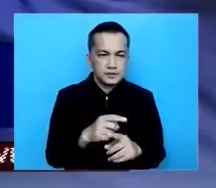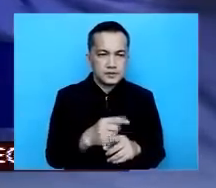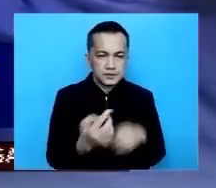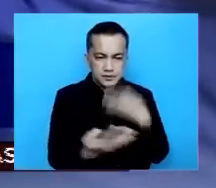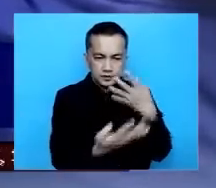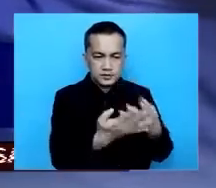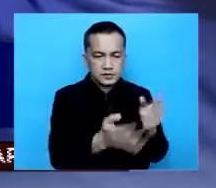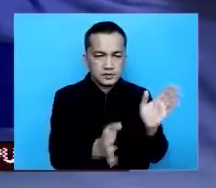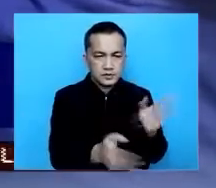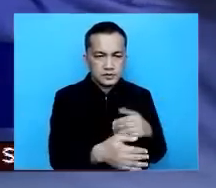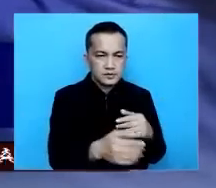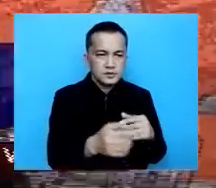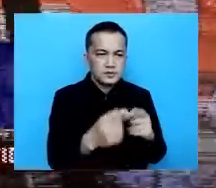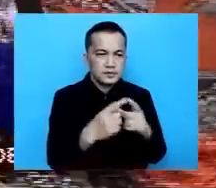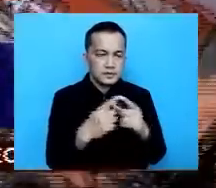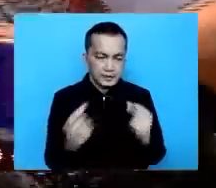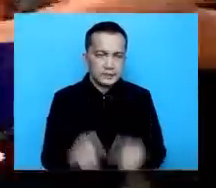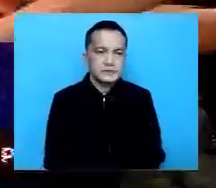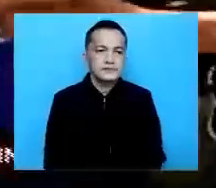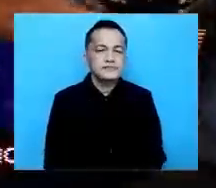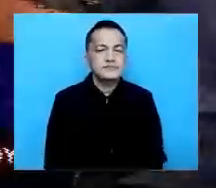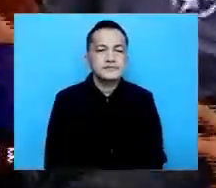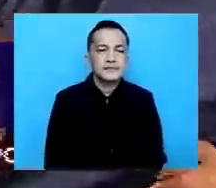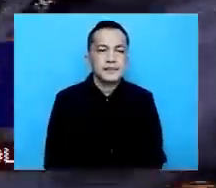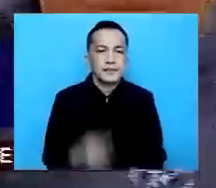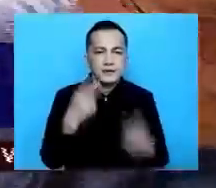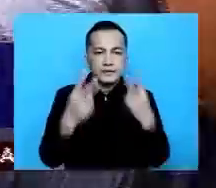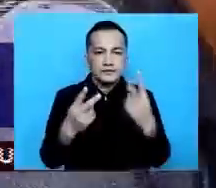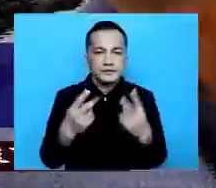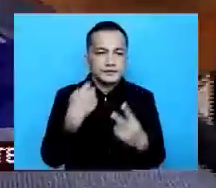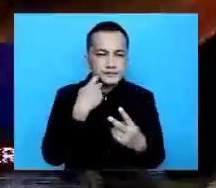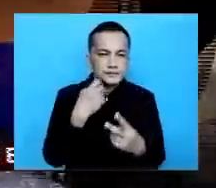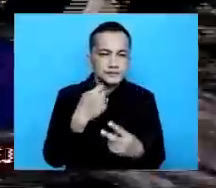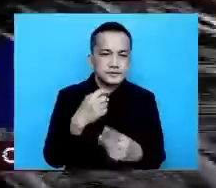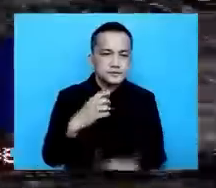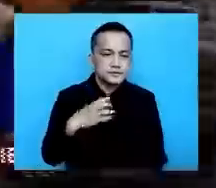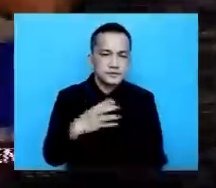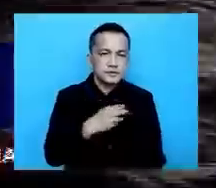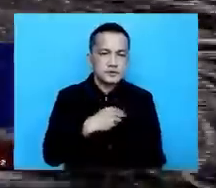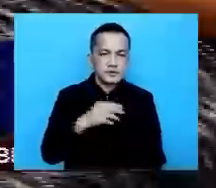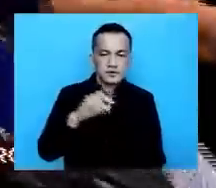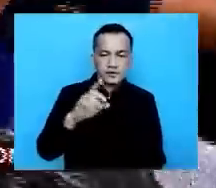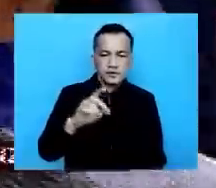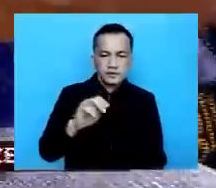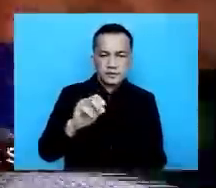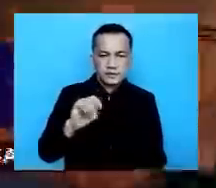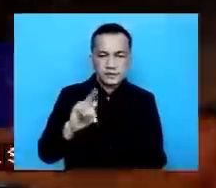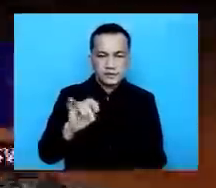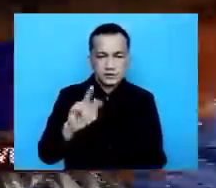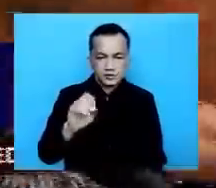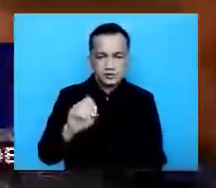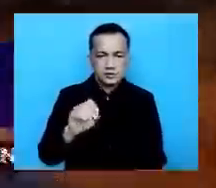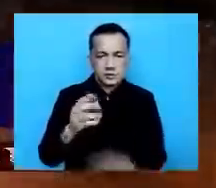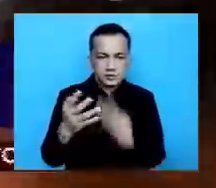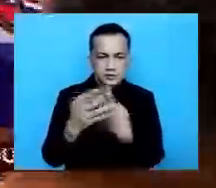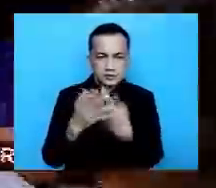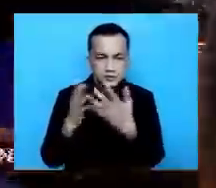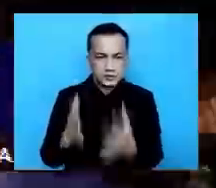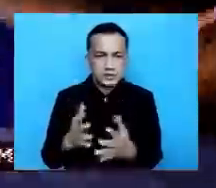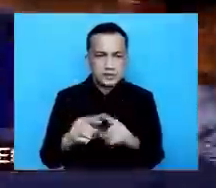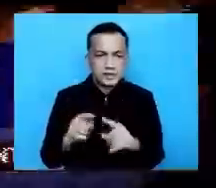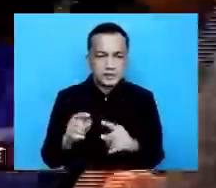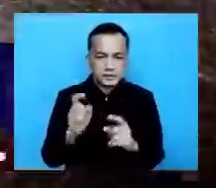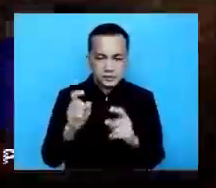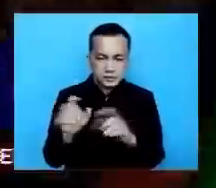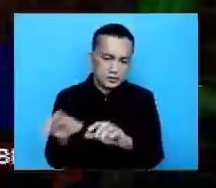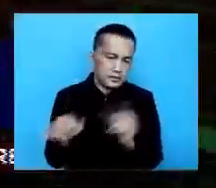ng Japanese nationals. Bumisita rin kanina si Commissioner Norman Tangsinko sa detention center. Pero agad din siyang umalis